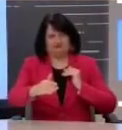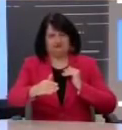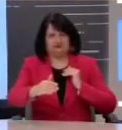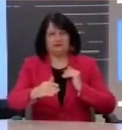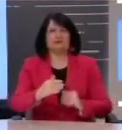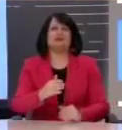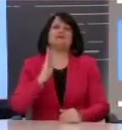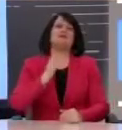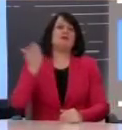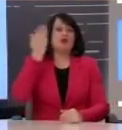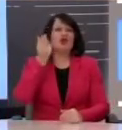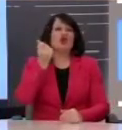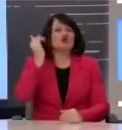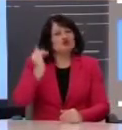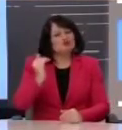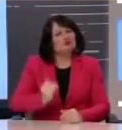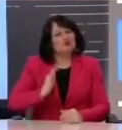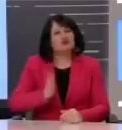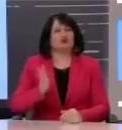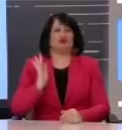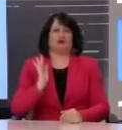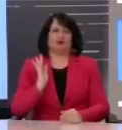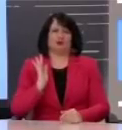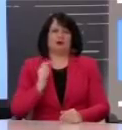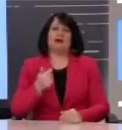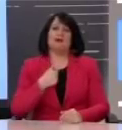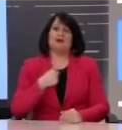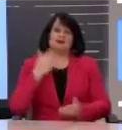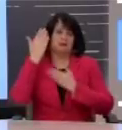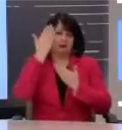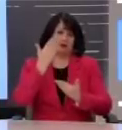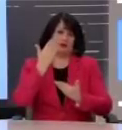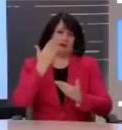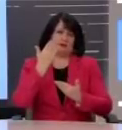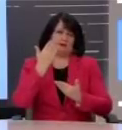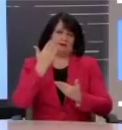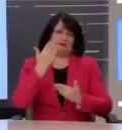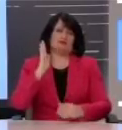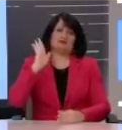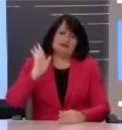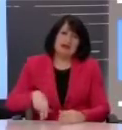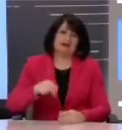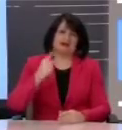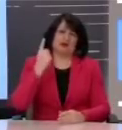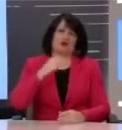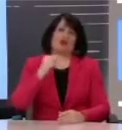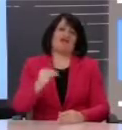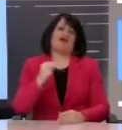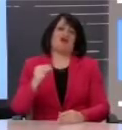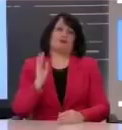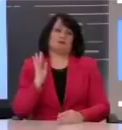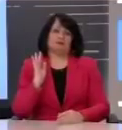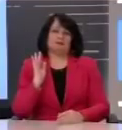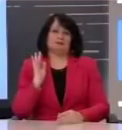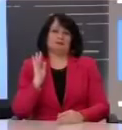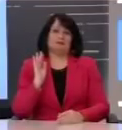δυνατή μείωση του κόστους, γιατί εμείς τιμούμε και το τελευταίο ευρώ